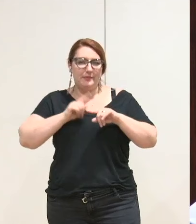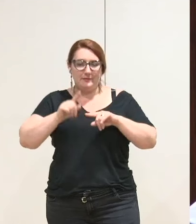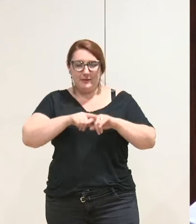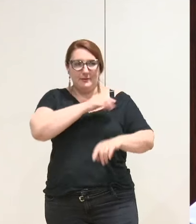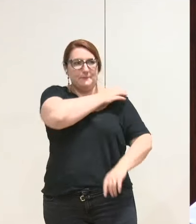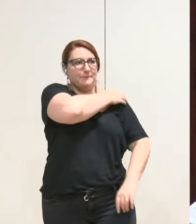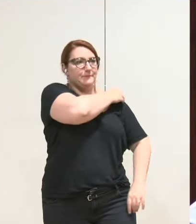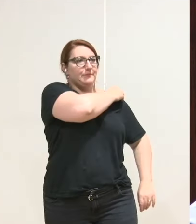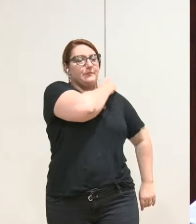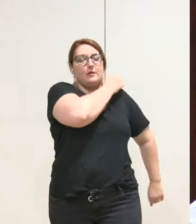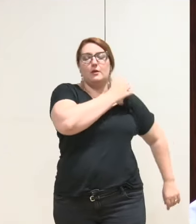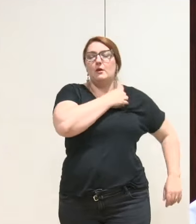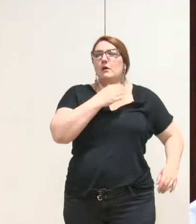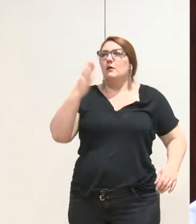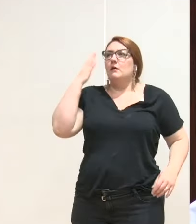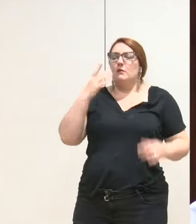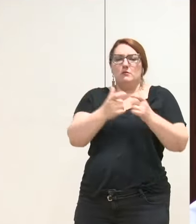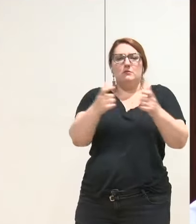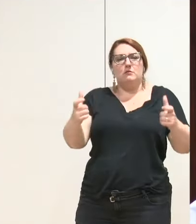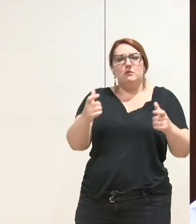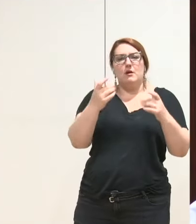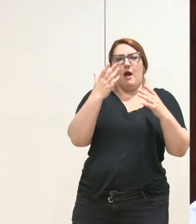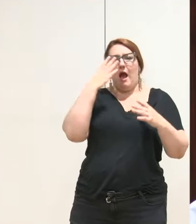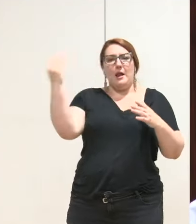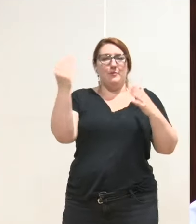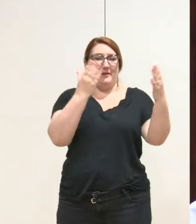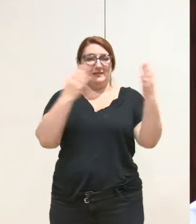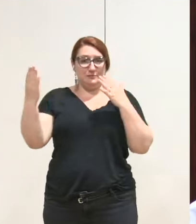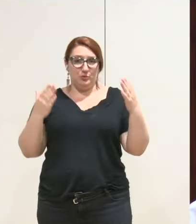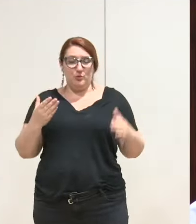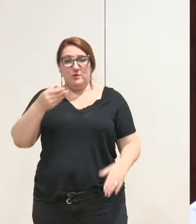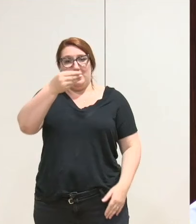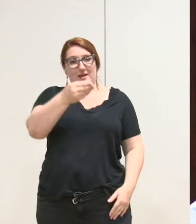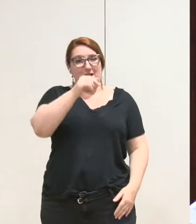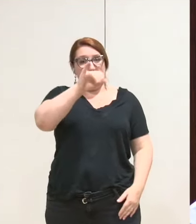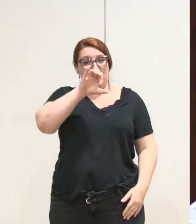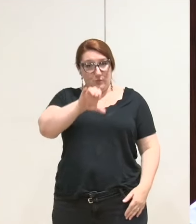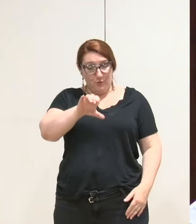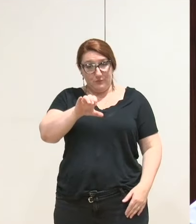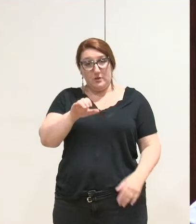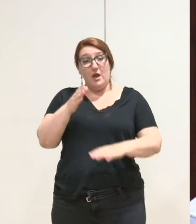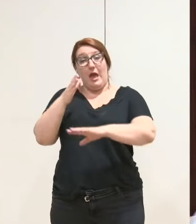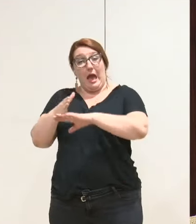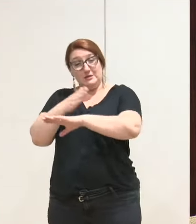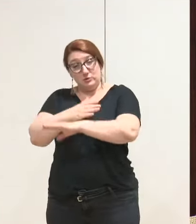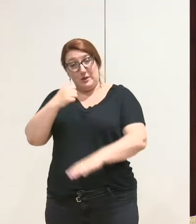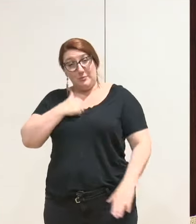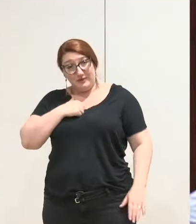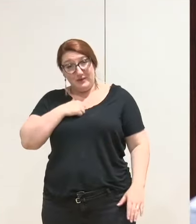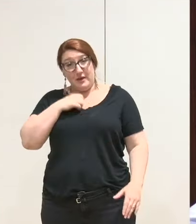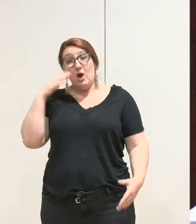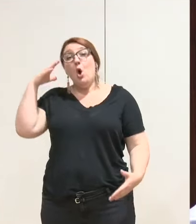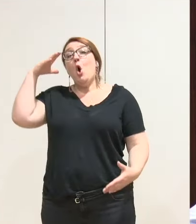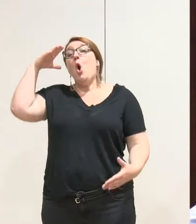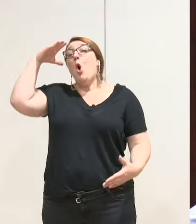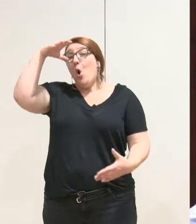mie sur alpexo les actionnaires privés dont les chambres consulaire et ça fait écho à ce